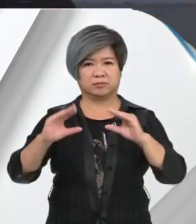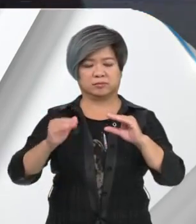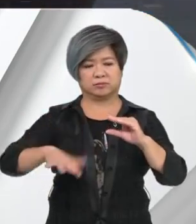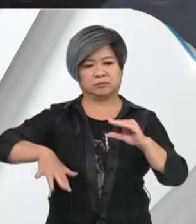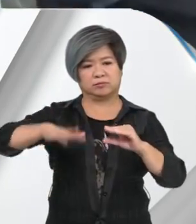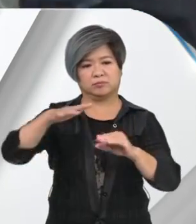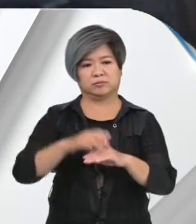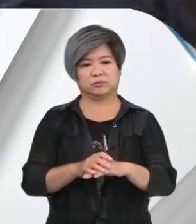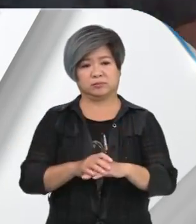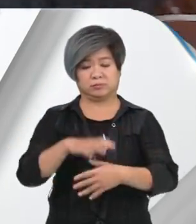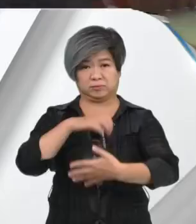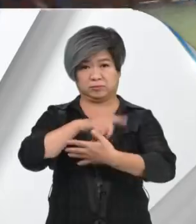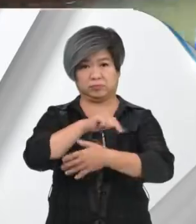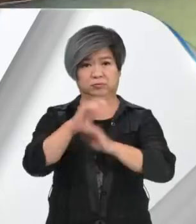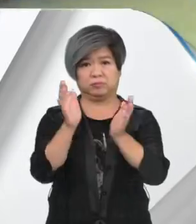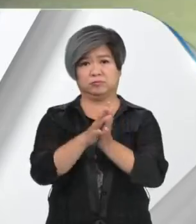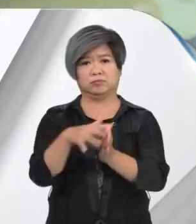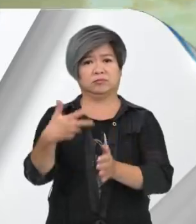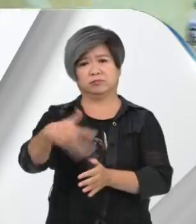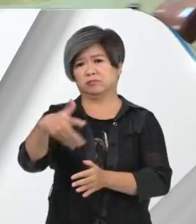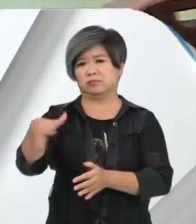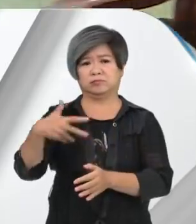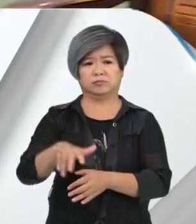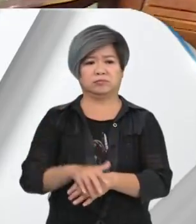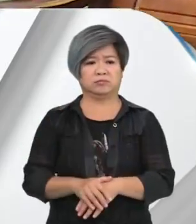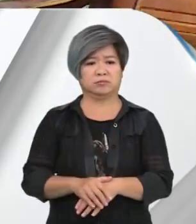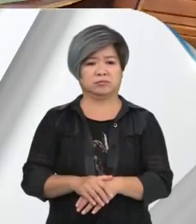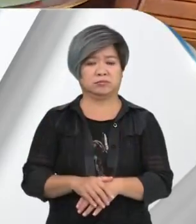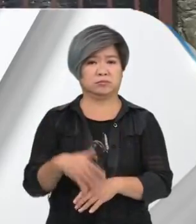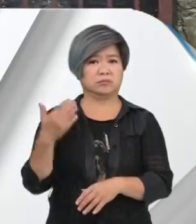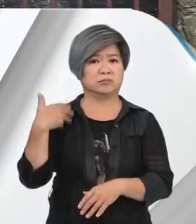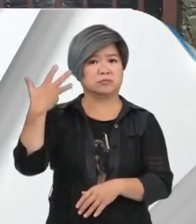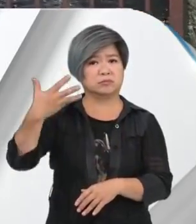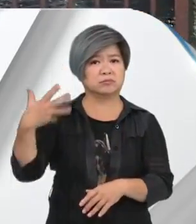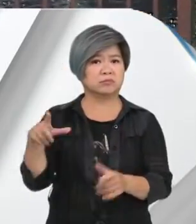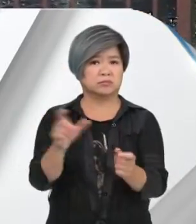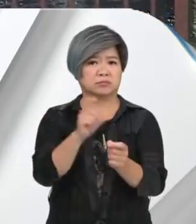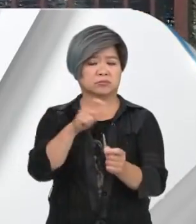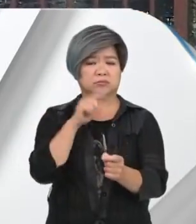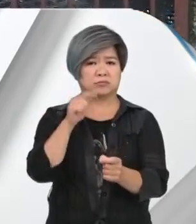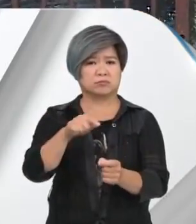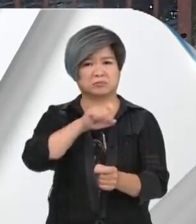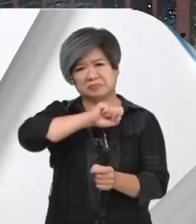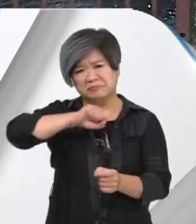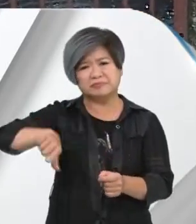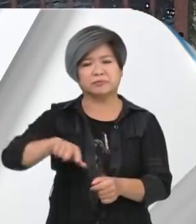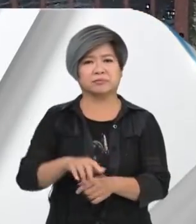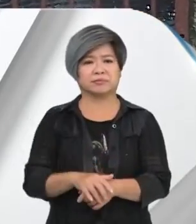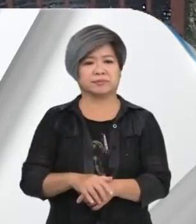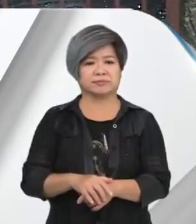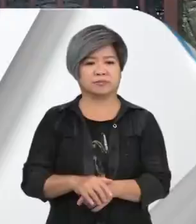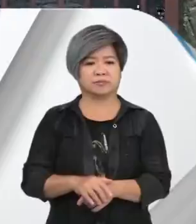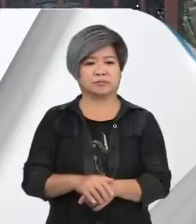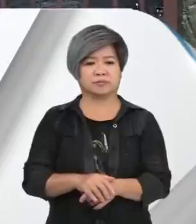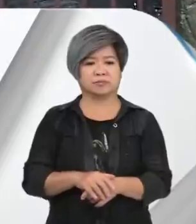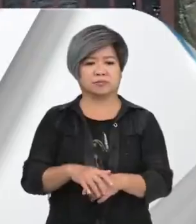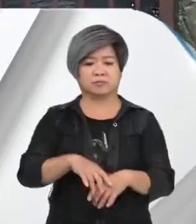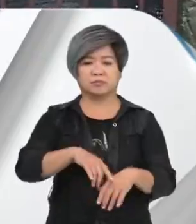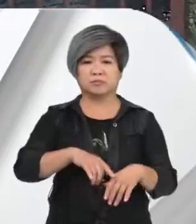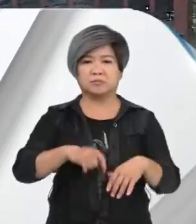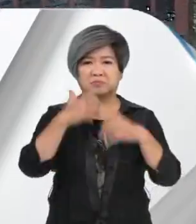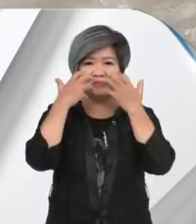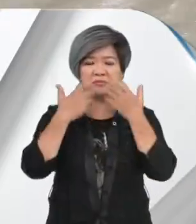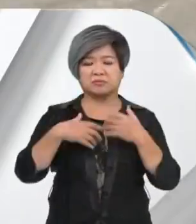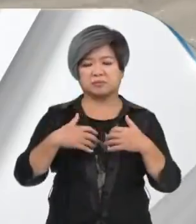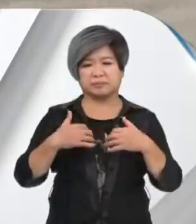嘅，地杯白嘅仲会湿起嚟，嗰个也唔巴巴水仔，都还冇安严重啊！啊，我今日隔壁就同我试嘅